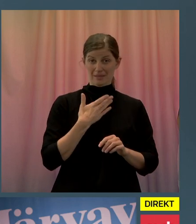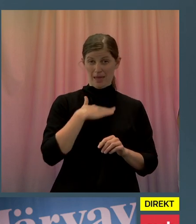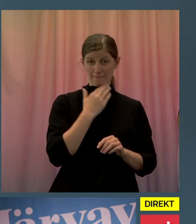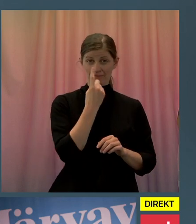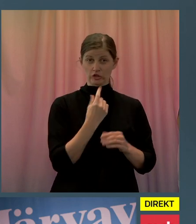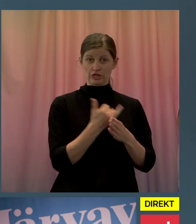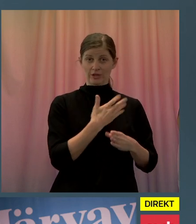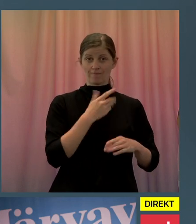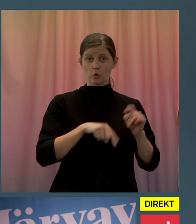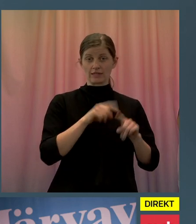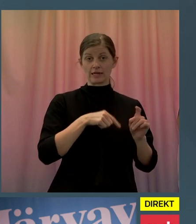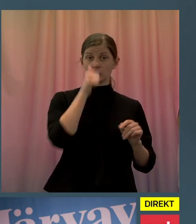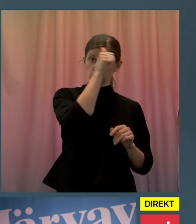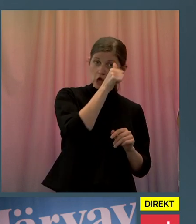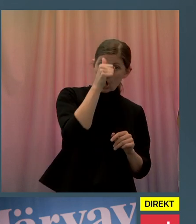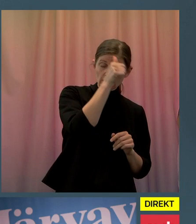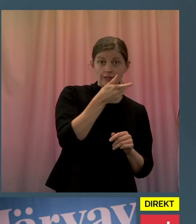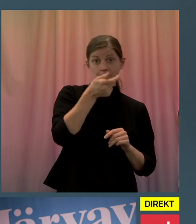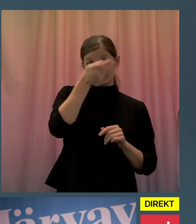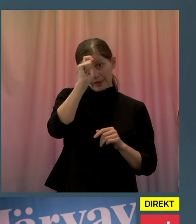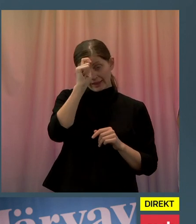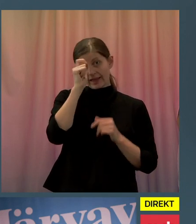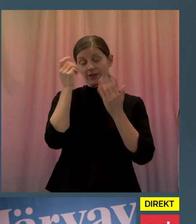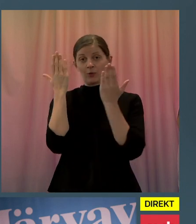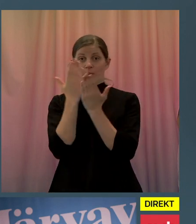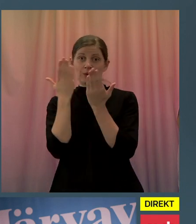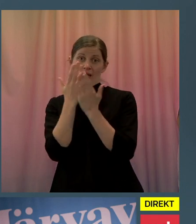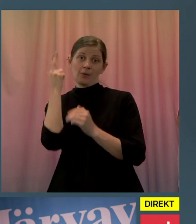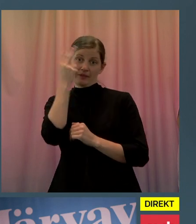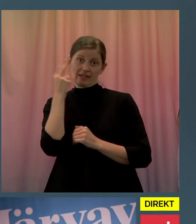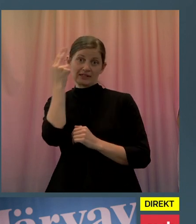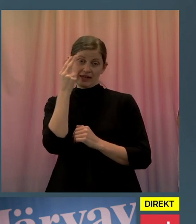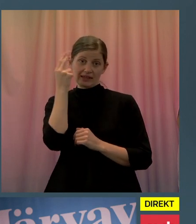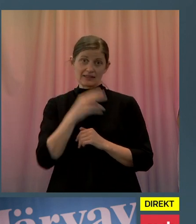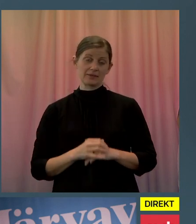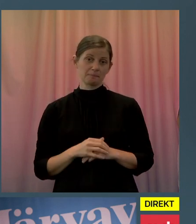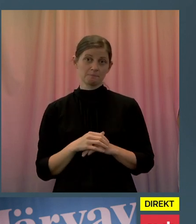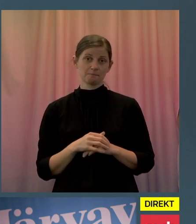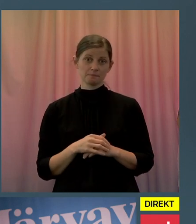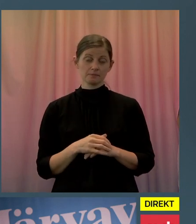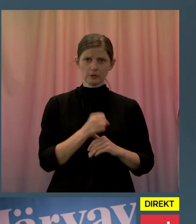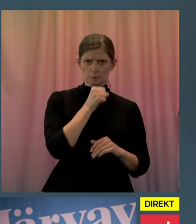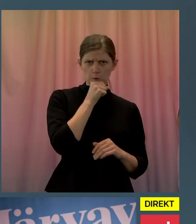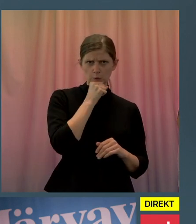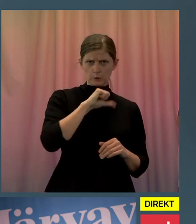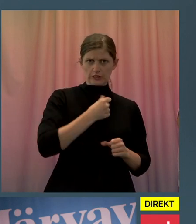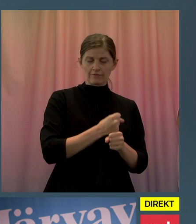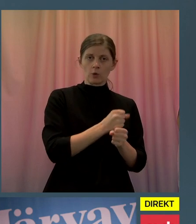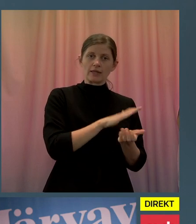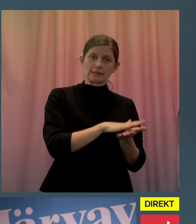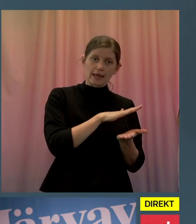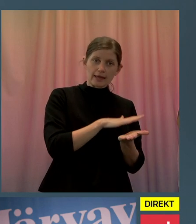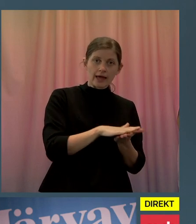gick på gymnasiet, den första som tog studenten och den första som läste på universitet. Mormor var städerska,